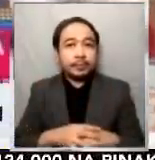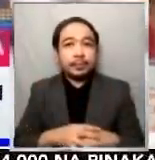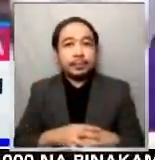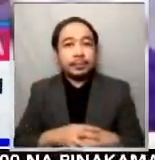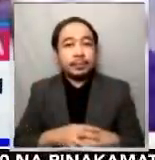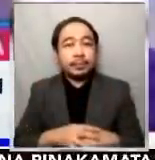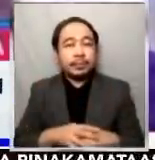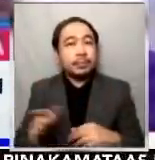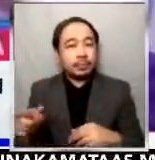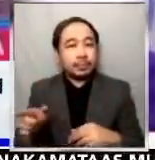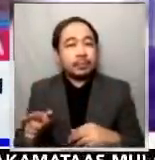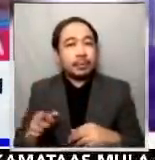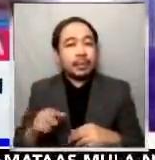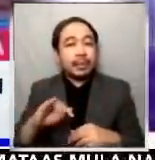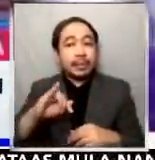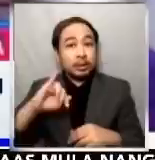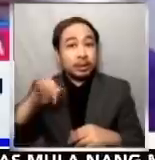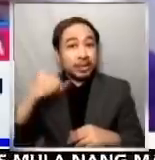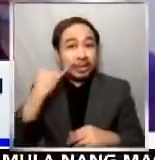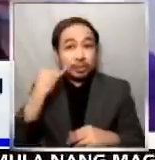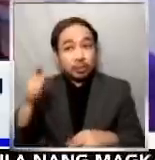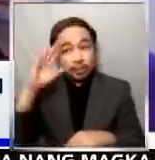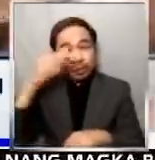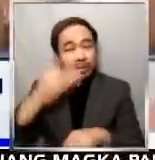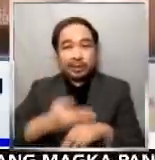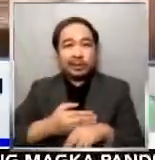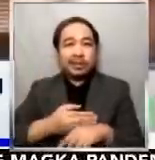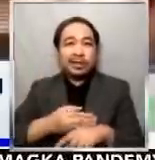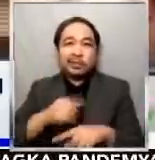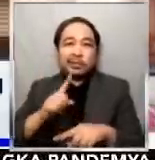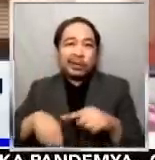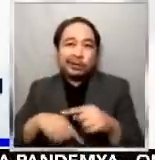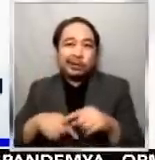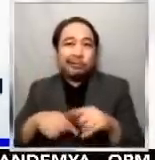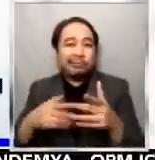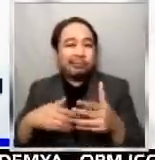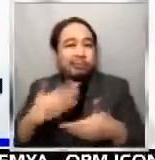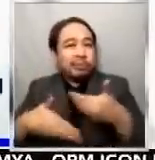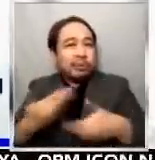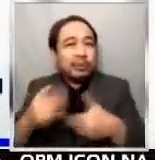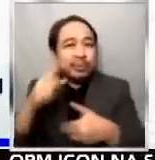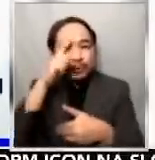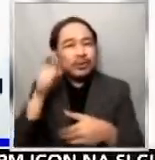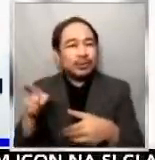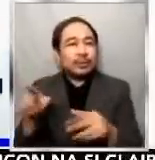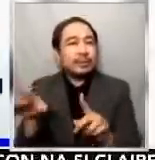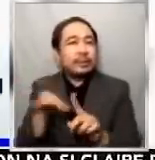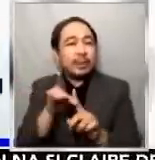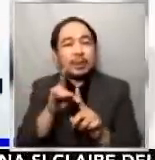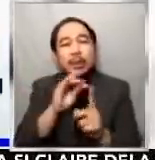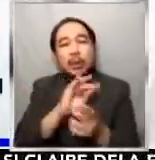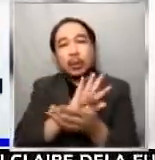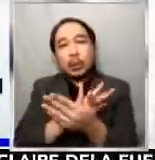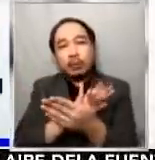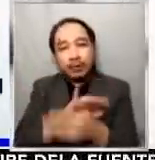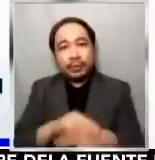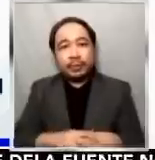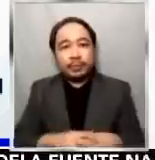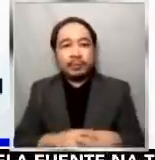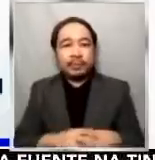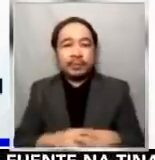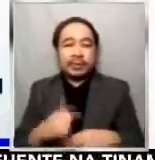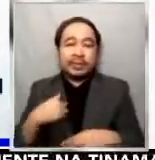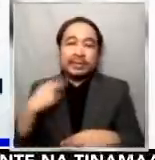si Gigo dahil positibo rin siya sa COVID-19. Incapacitated po ako kasi I can't go out of my room.